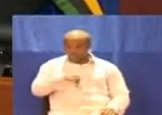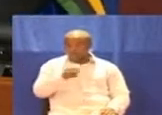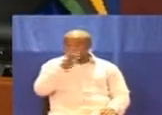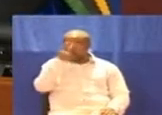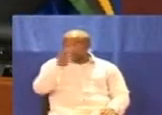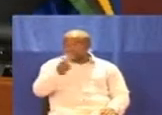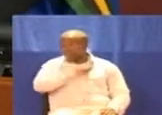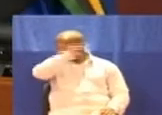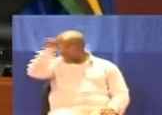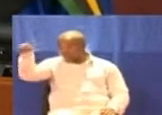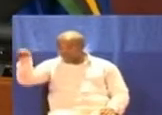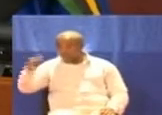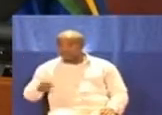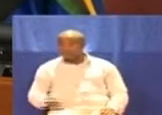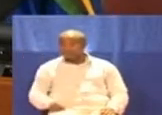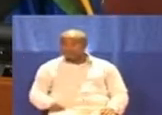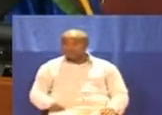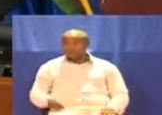tumkabidhi